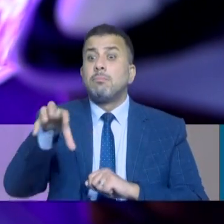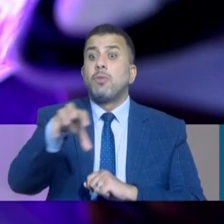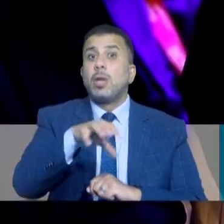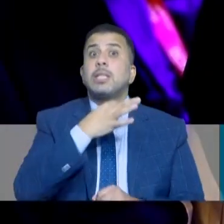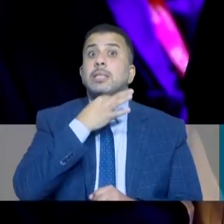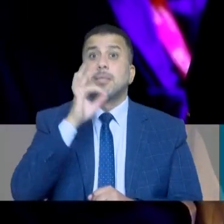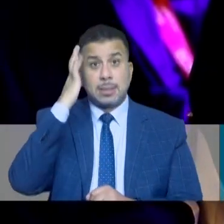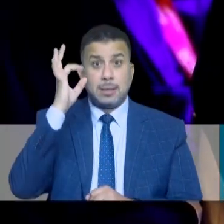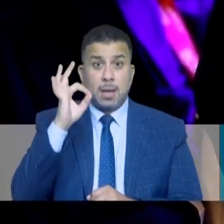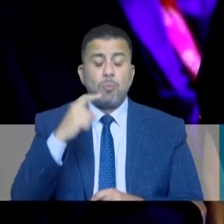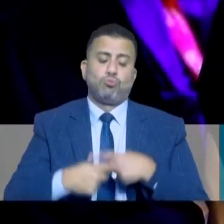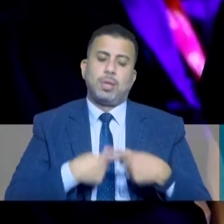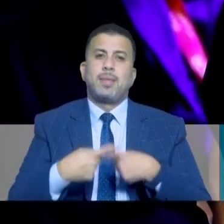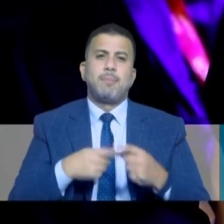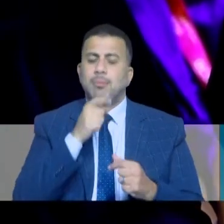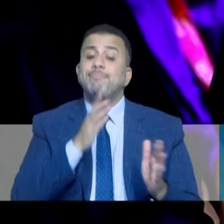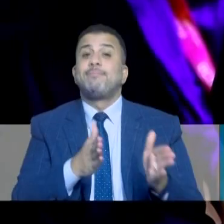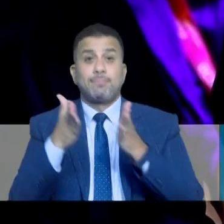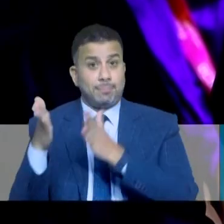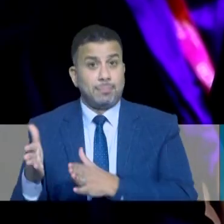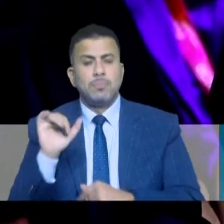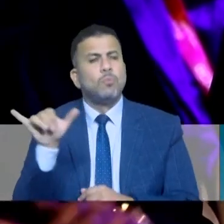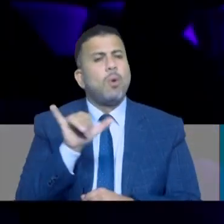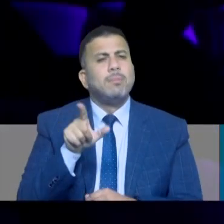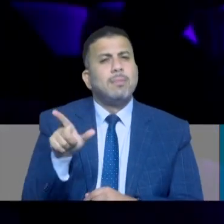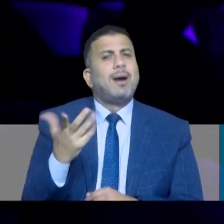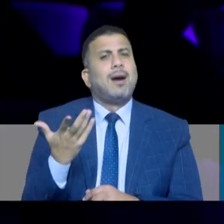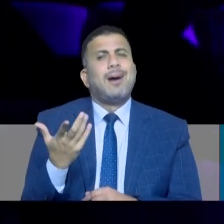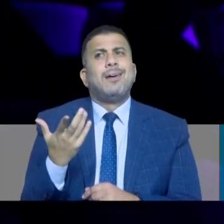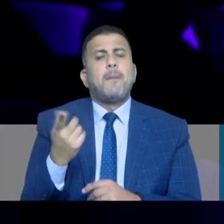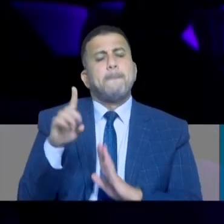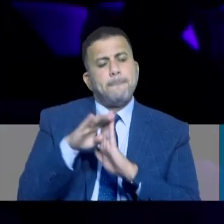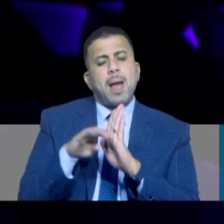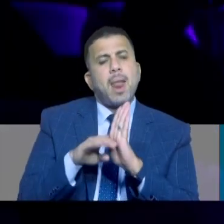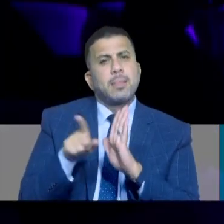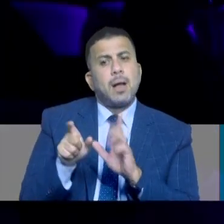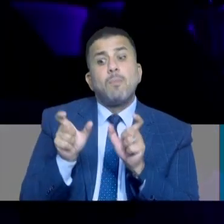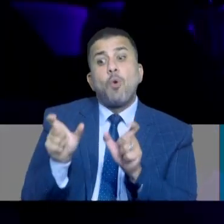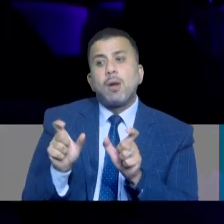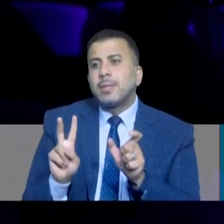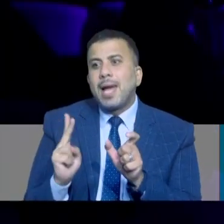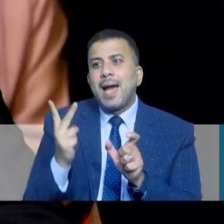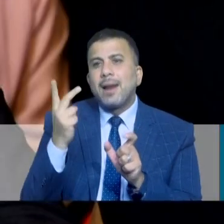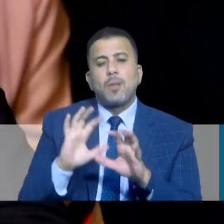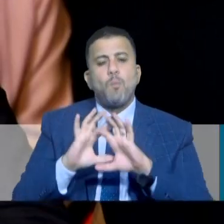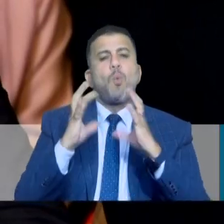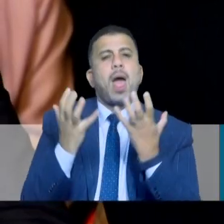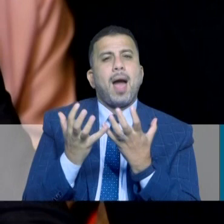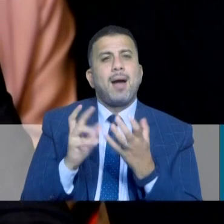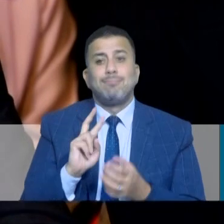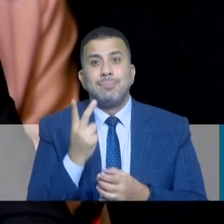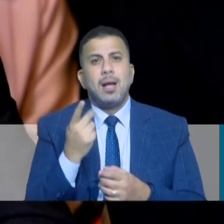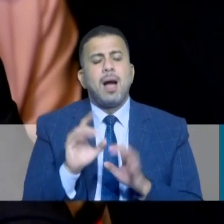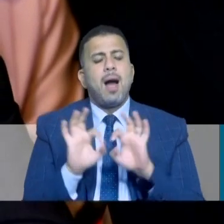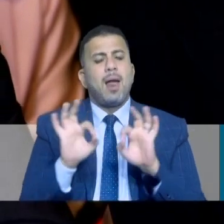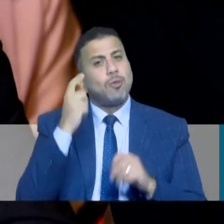ذكيه ومستدام الى جانب تسليطه الضوء على دور البيانات في مراقبه التغيرات وتطوير